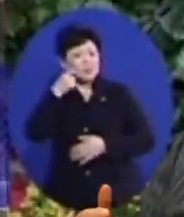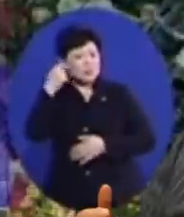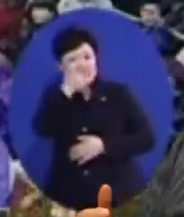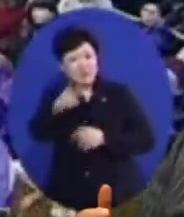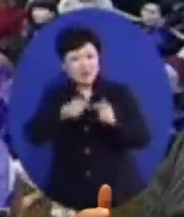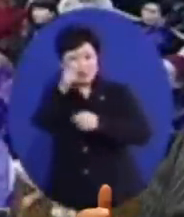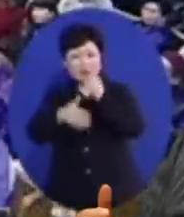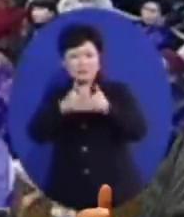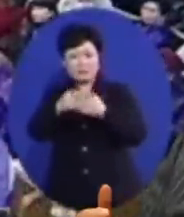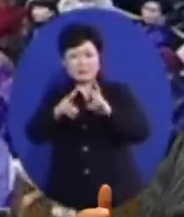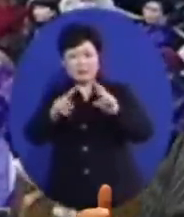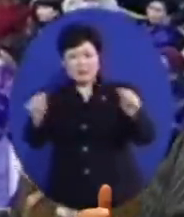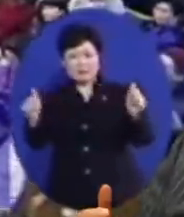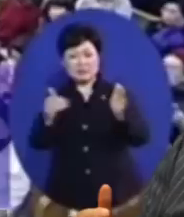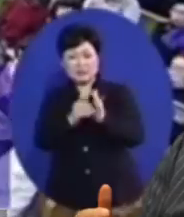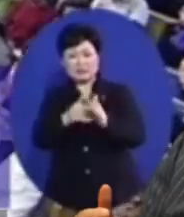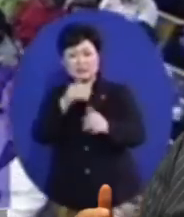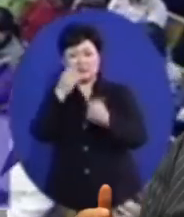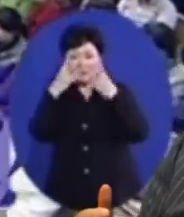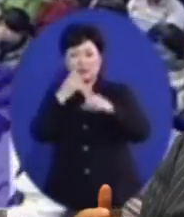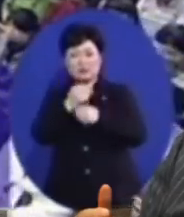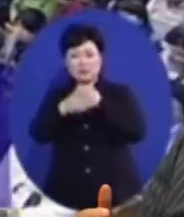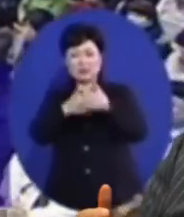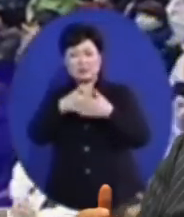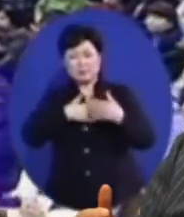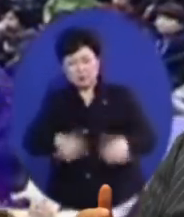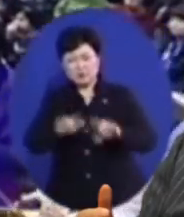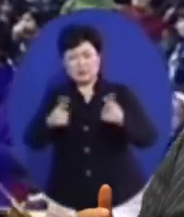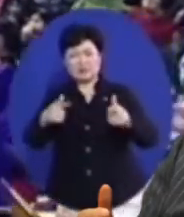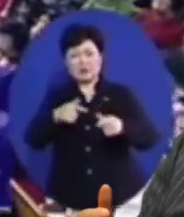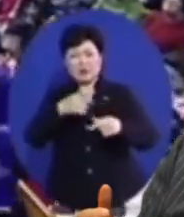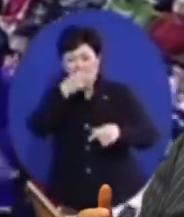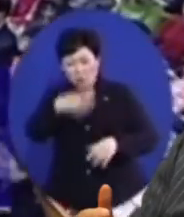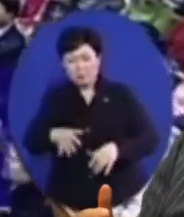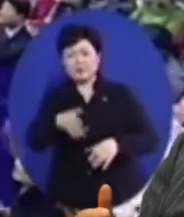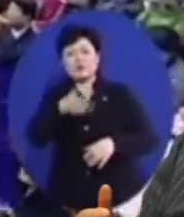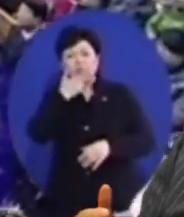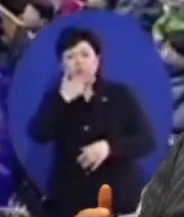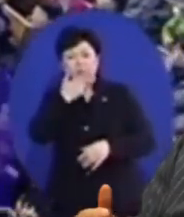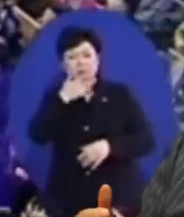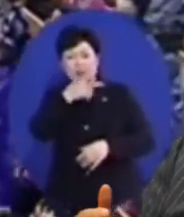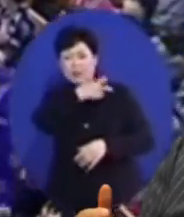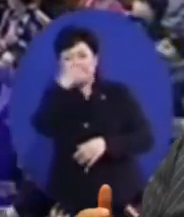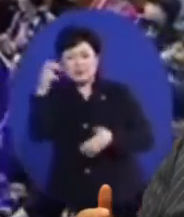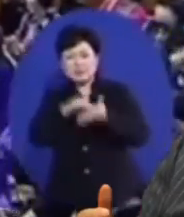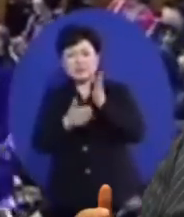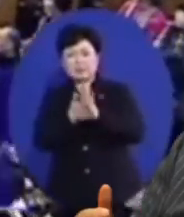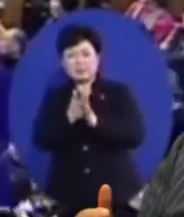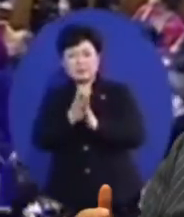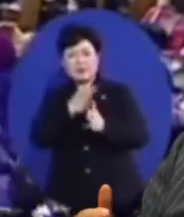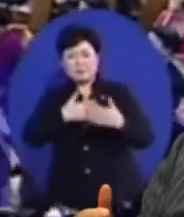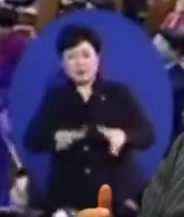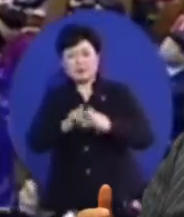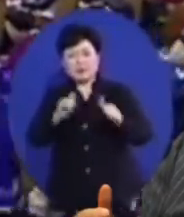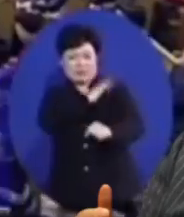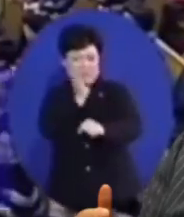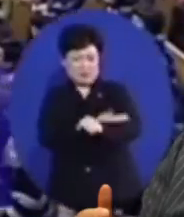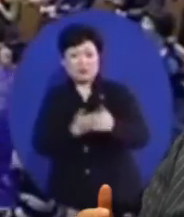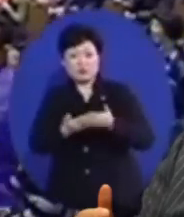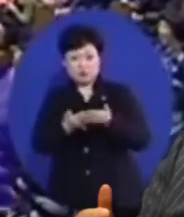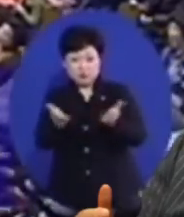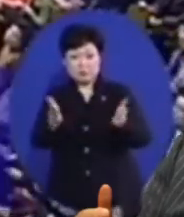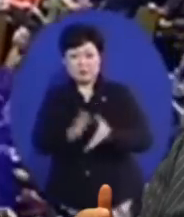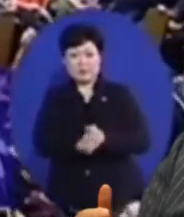하나님 야훼 딴 것까지 창조하신 이는 피곤치 아니하시며 곤비치 아니하시며 명철이 한이 없으시며 피곤한 자에게는 능력을